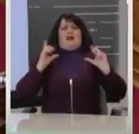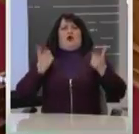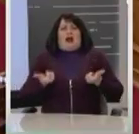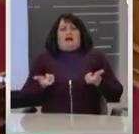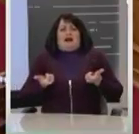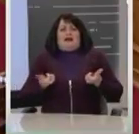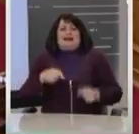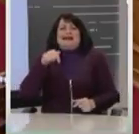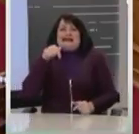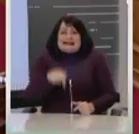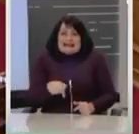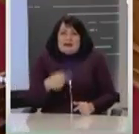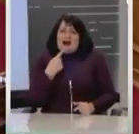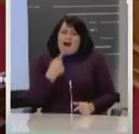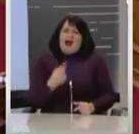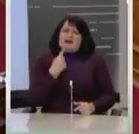Έχετε σήμερα κάνει σημαία